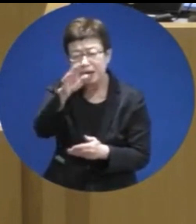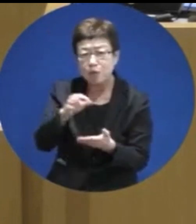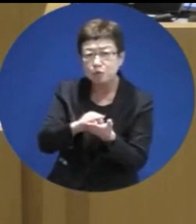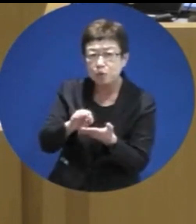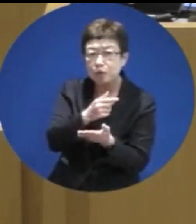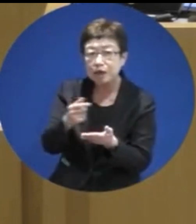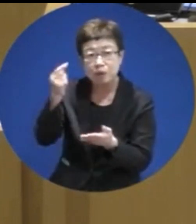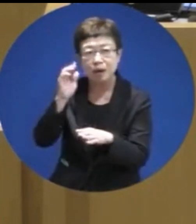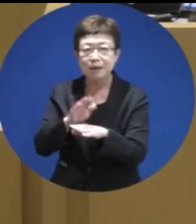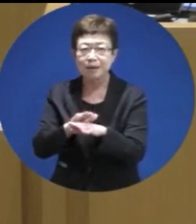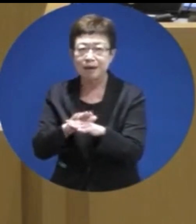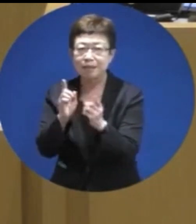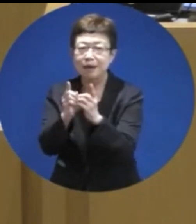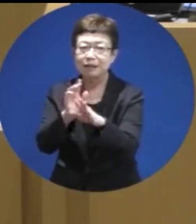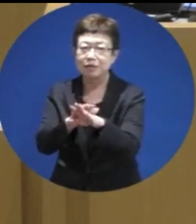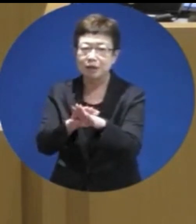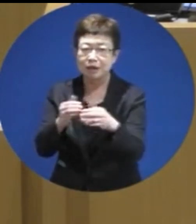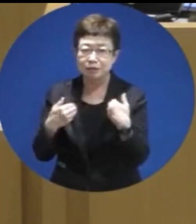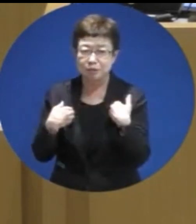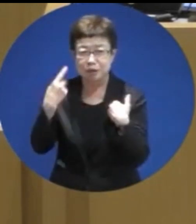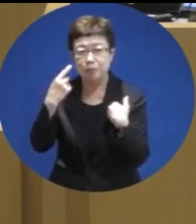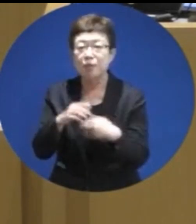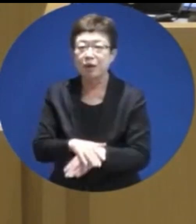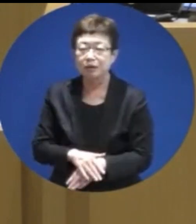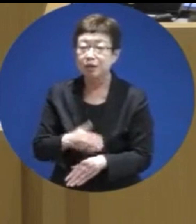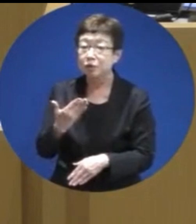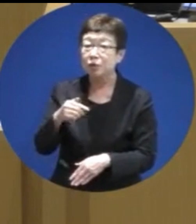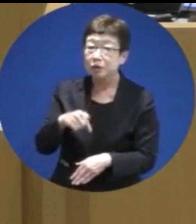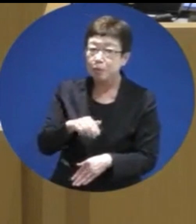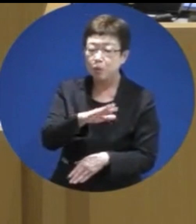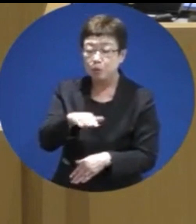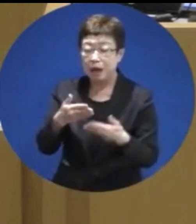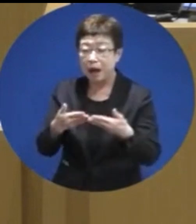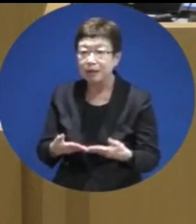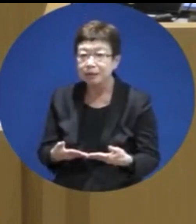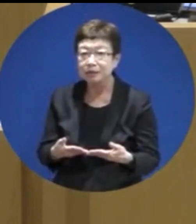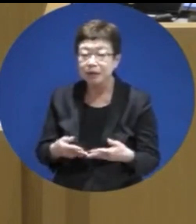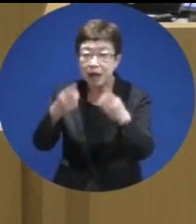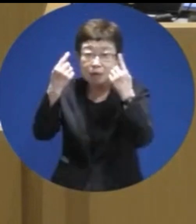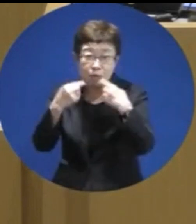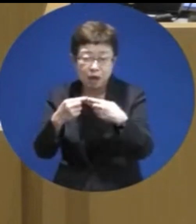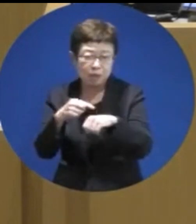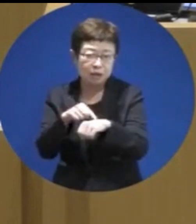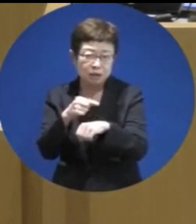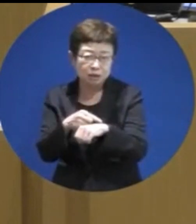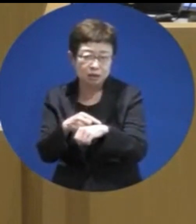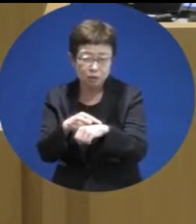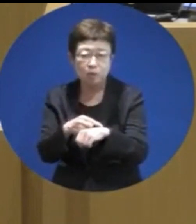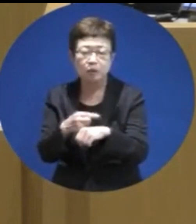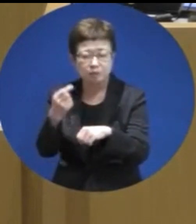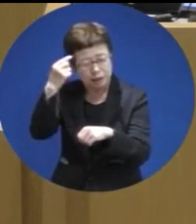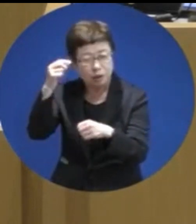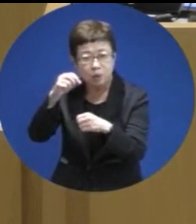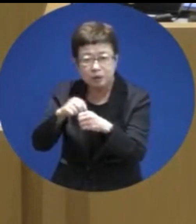の対策が検討できるかと思います。区としても子どもたちの安全やプライバシーに対する懸念を広く